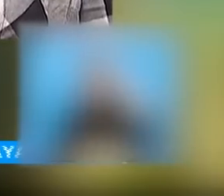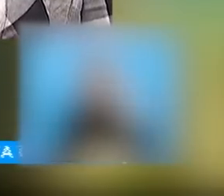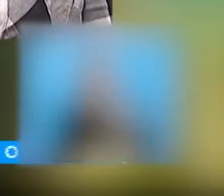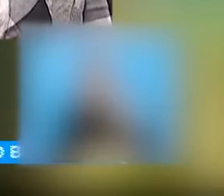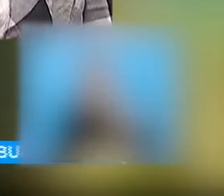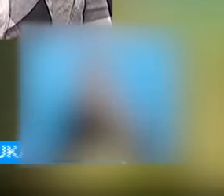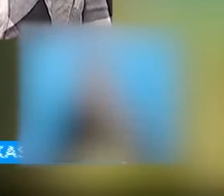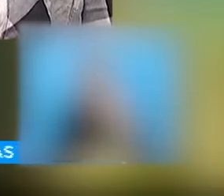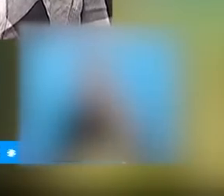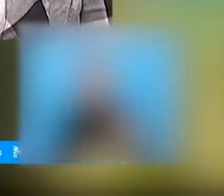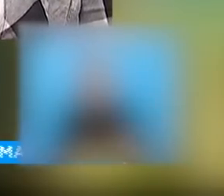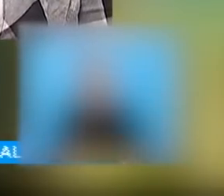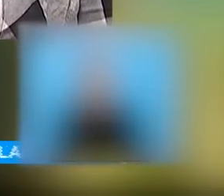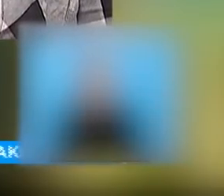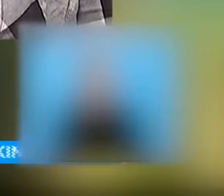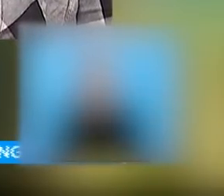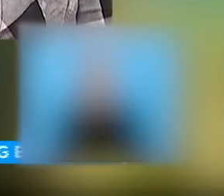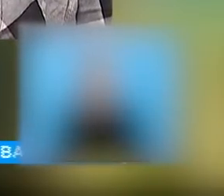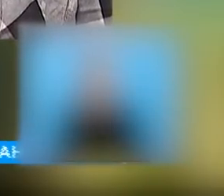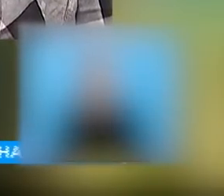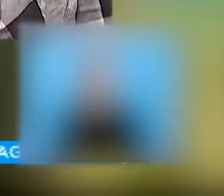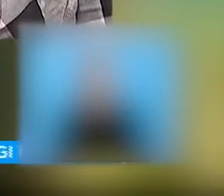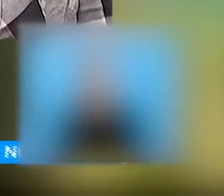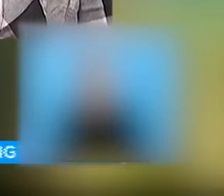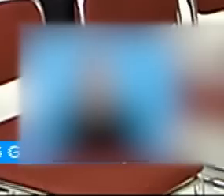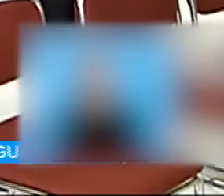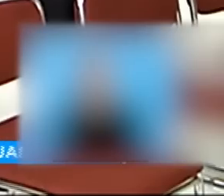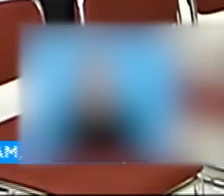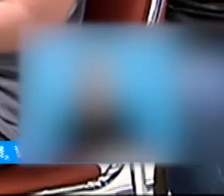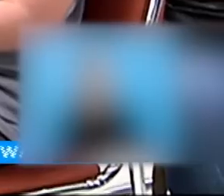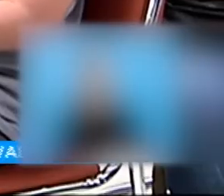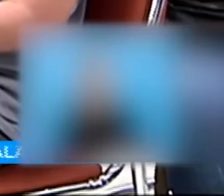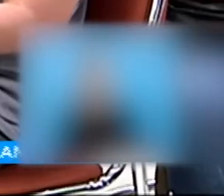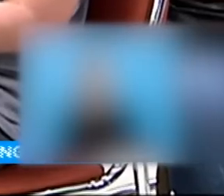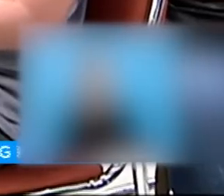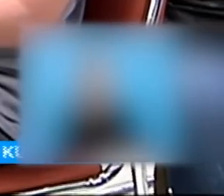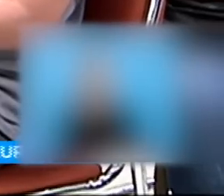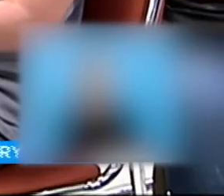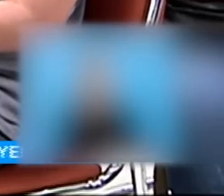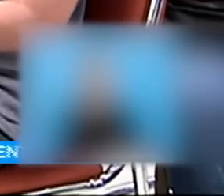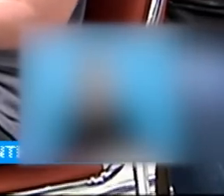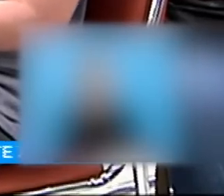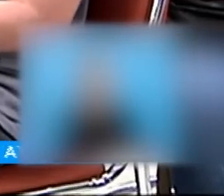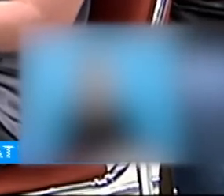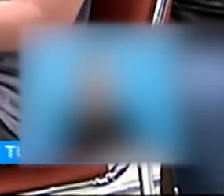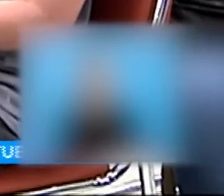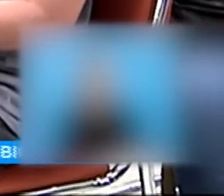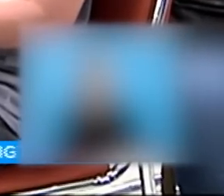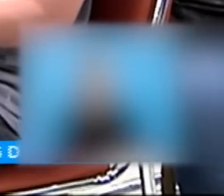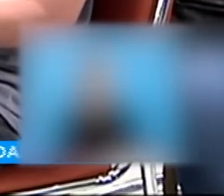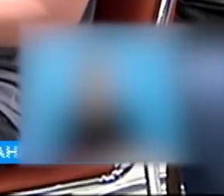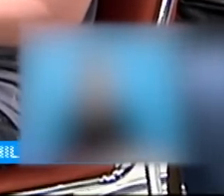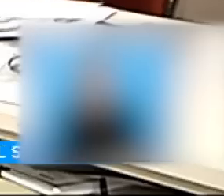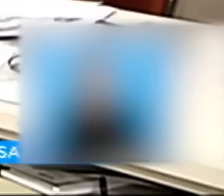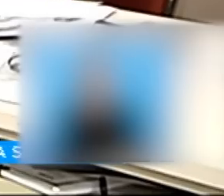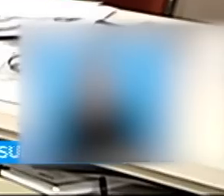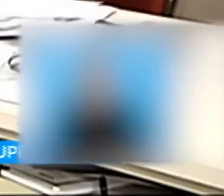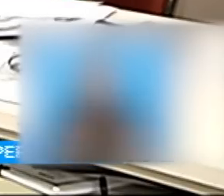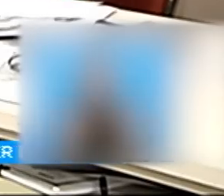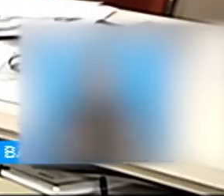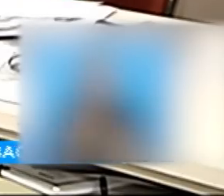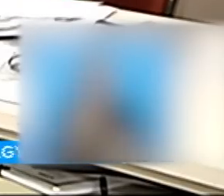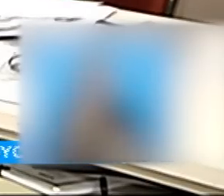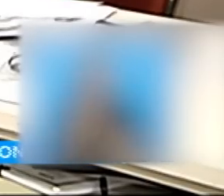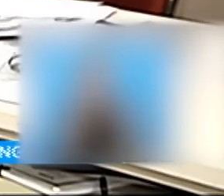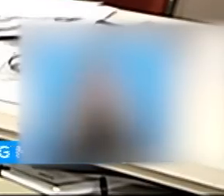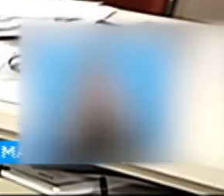Mm. Gretchen, sa ngayon ang sinasabi ni